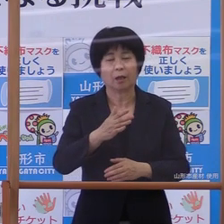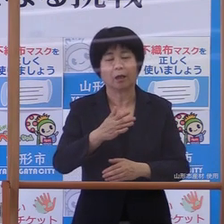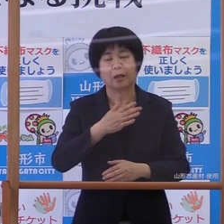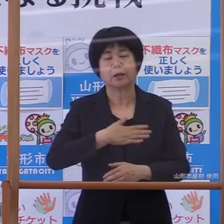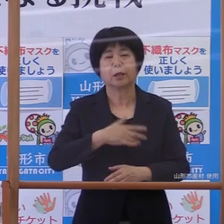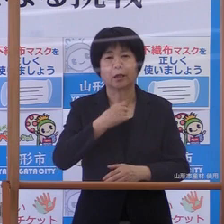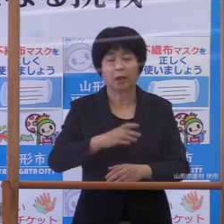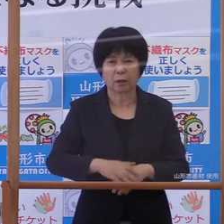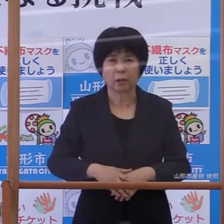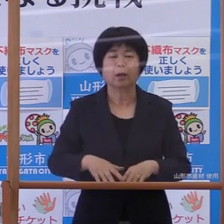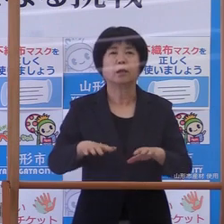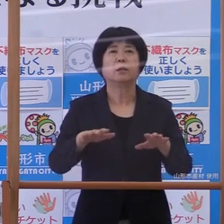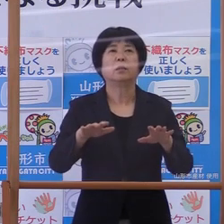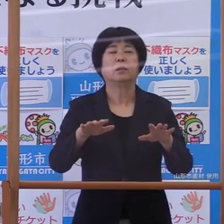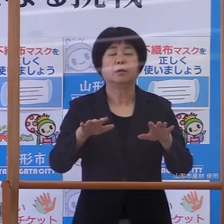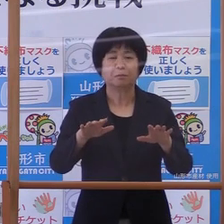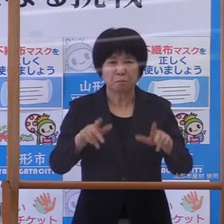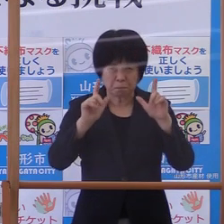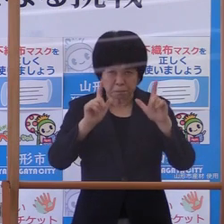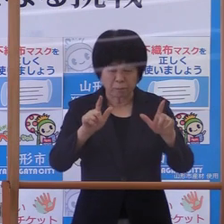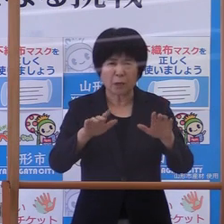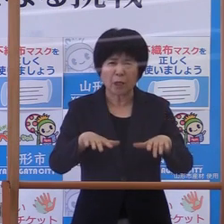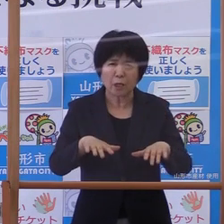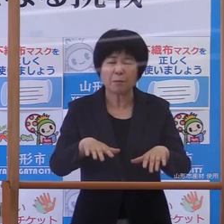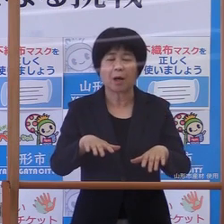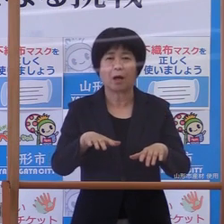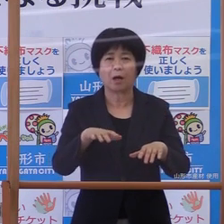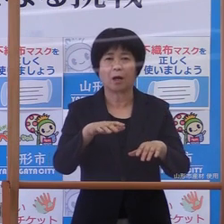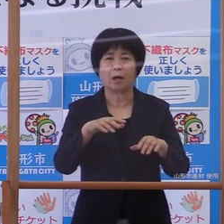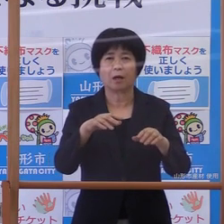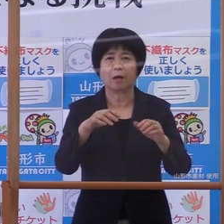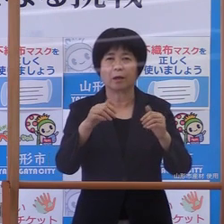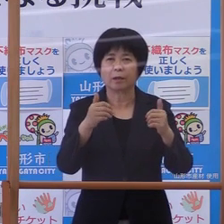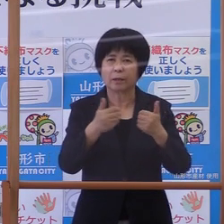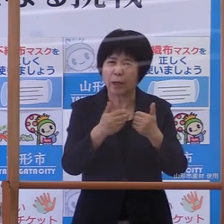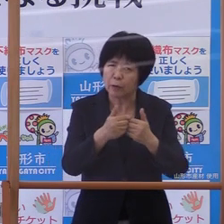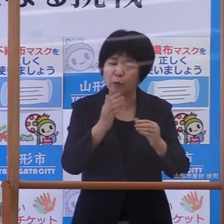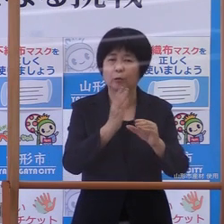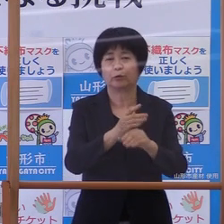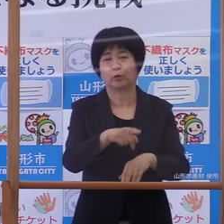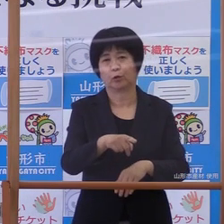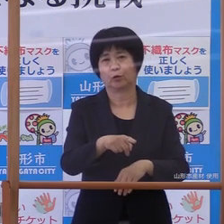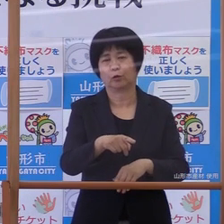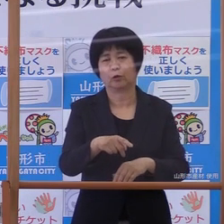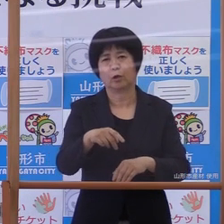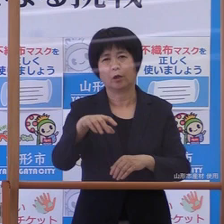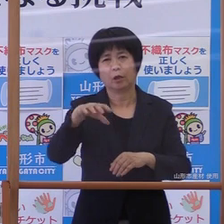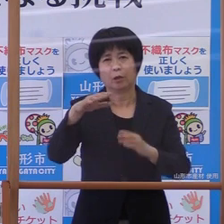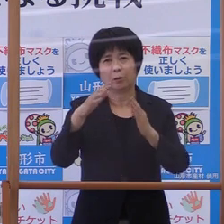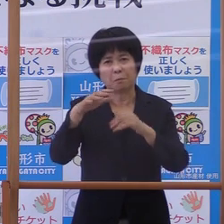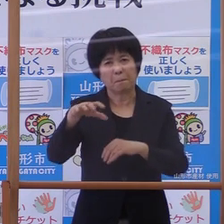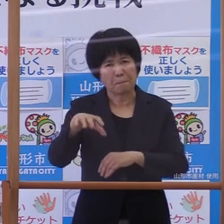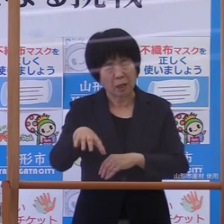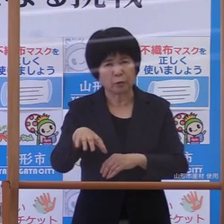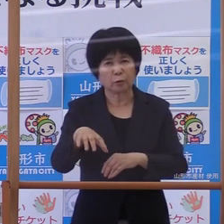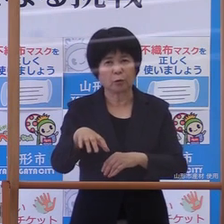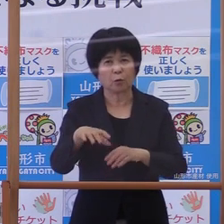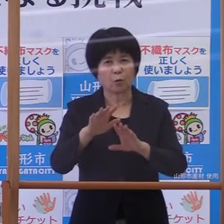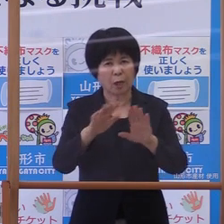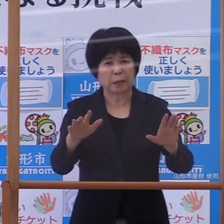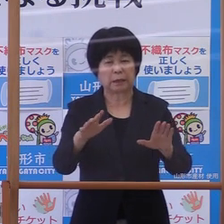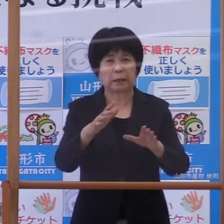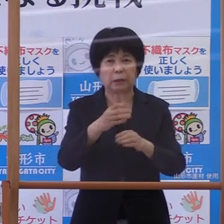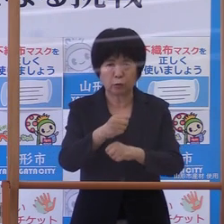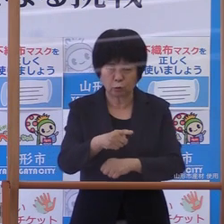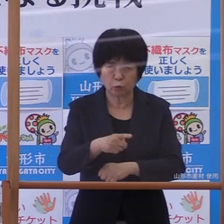現在鋭意検討を進めておりますけれども、まだですねちょっと場所や開始時期、あとその想